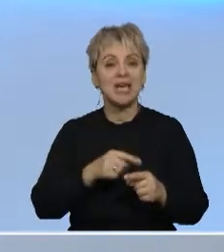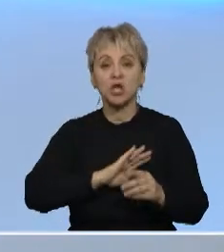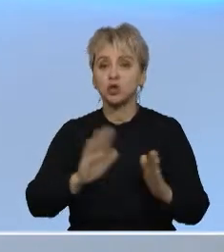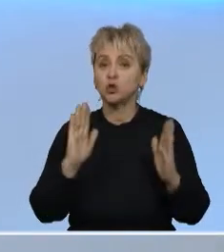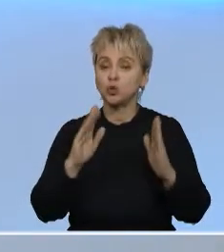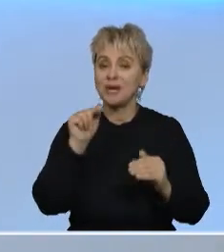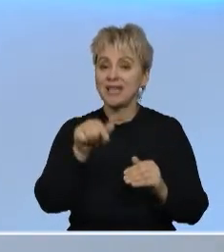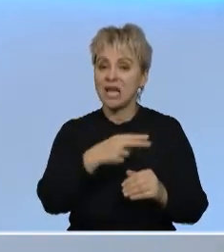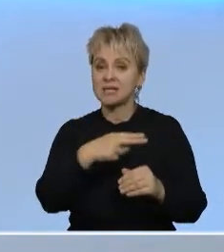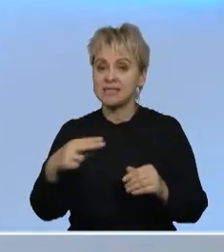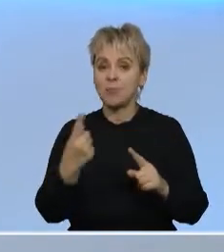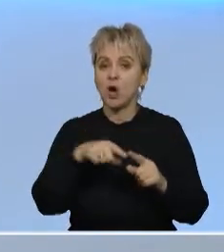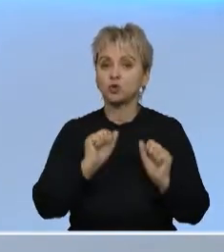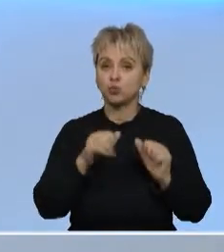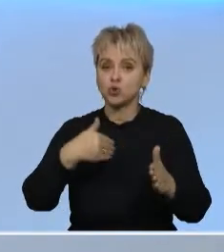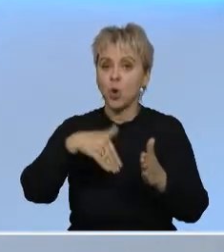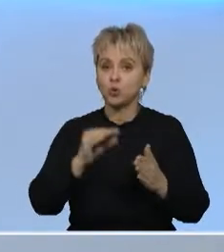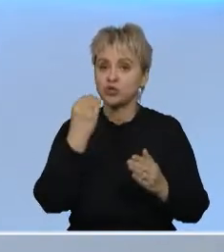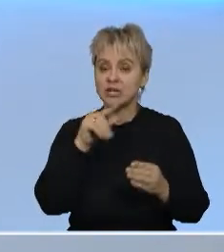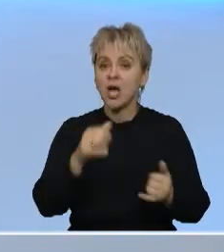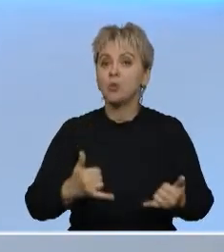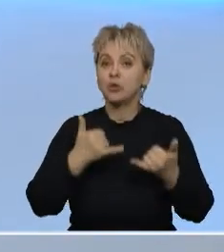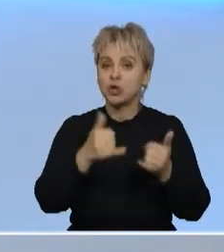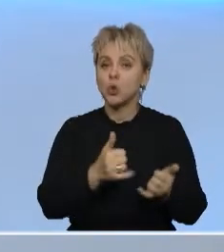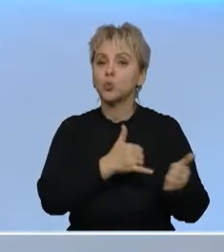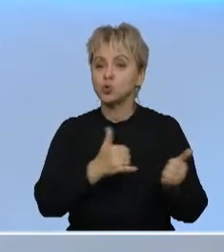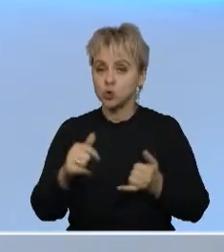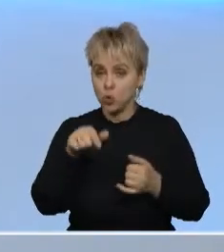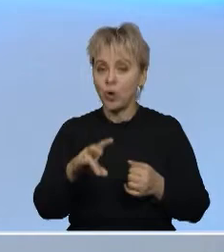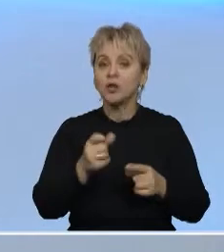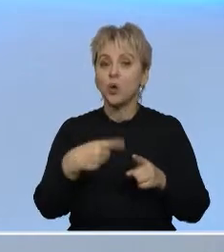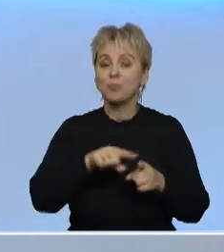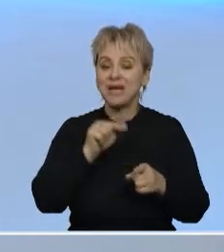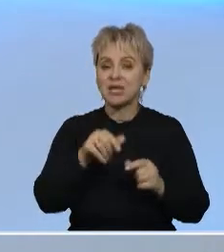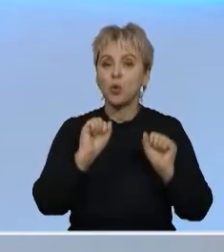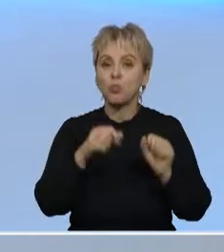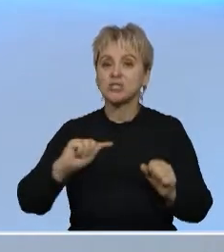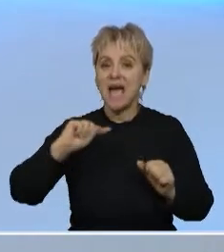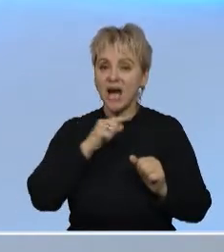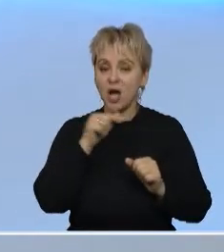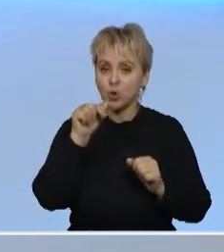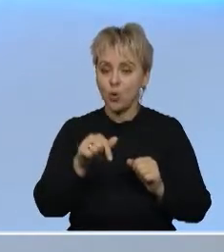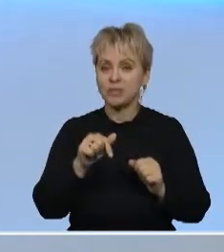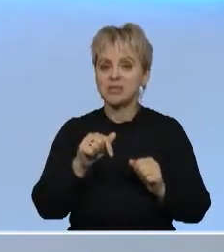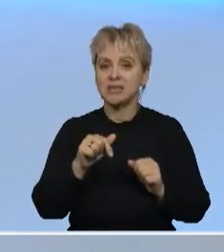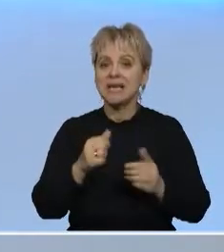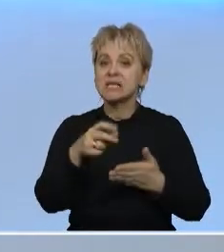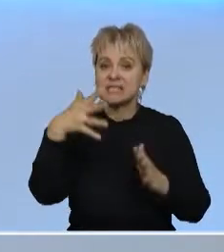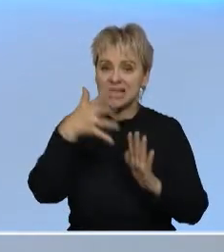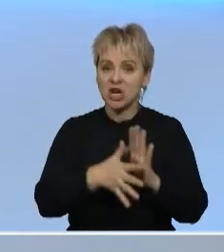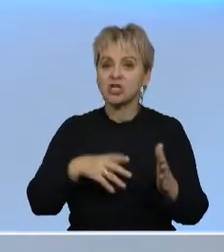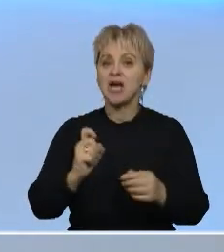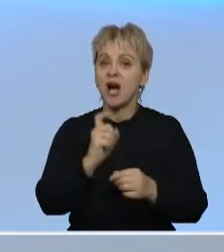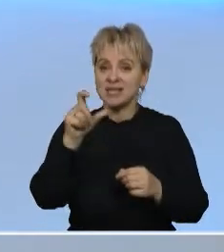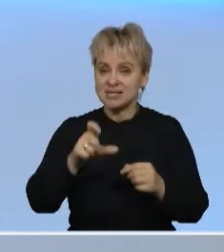только та тема, когда можно улучшить качество предоставления услуг, да, но и при этом можно сэкономить затраты